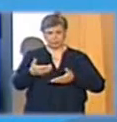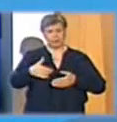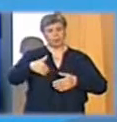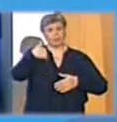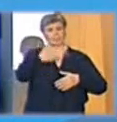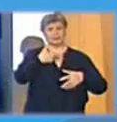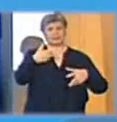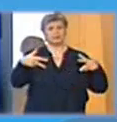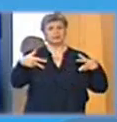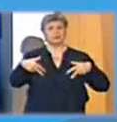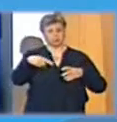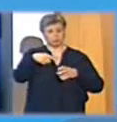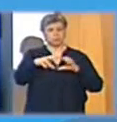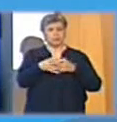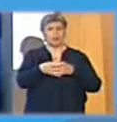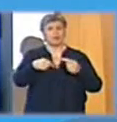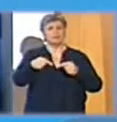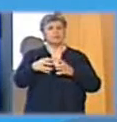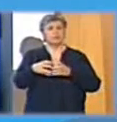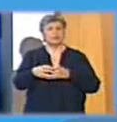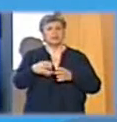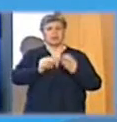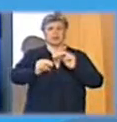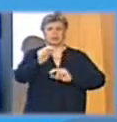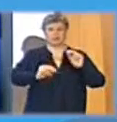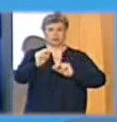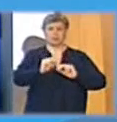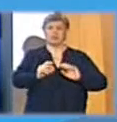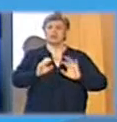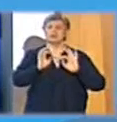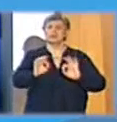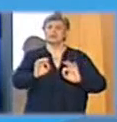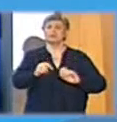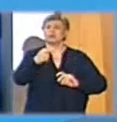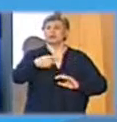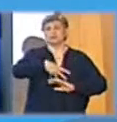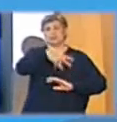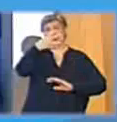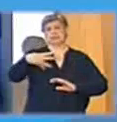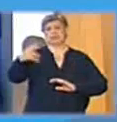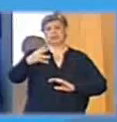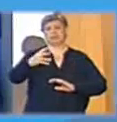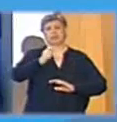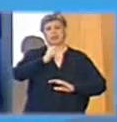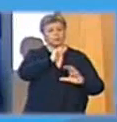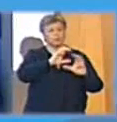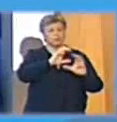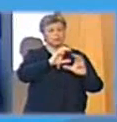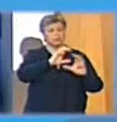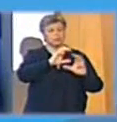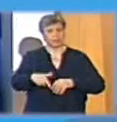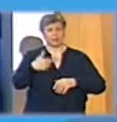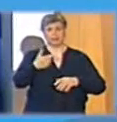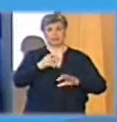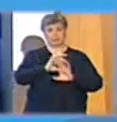κυβερνητικά όργανα, όπως και από το κομματικά όργανα του ΣΥΡΙΖΑ, προκειμένου να ολοκληρωθεί